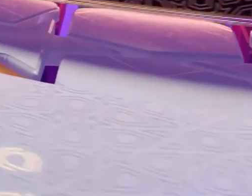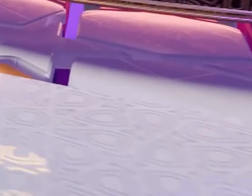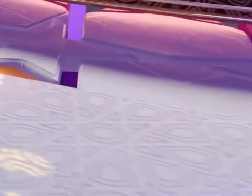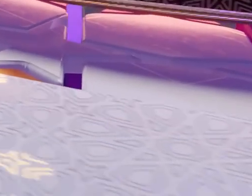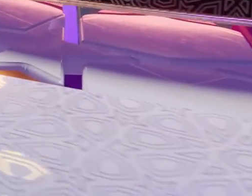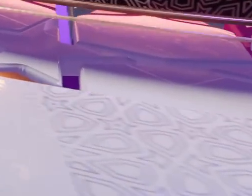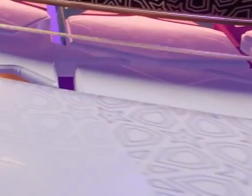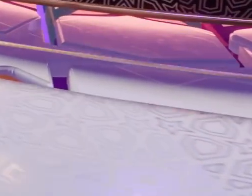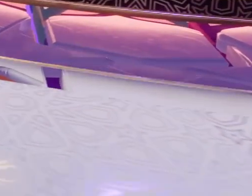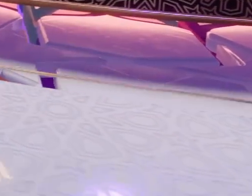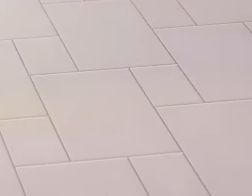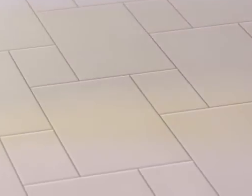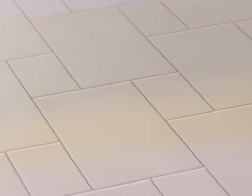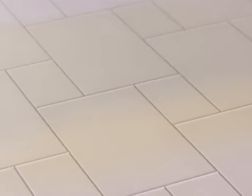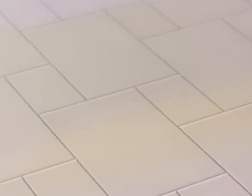Waj'alhu lana